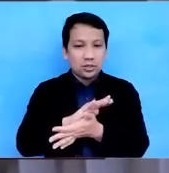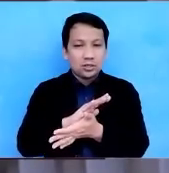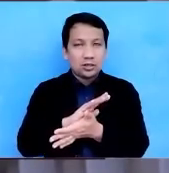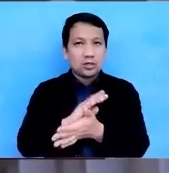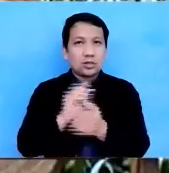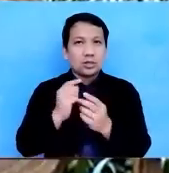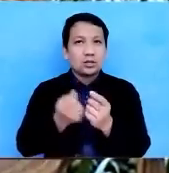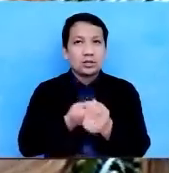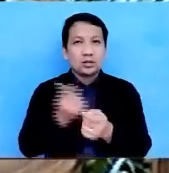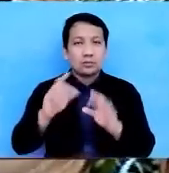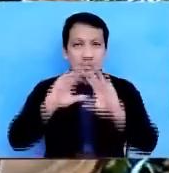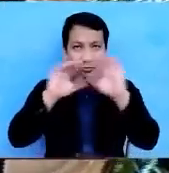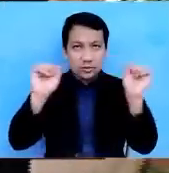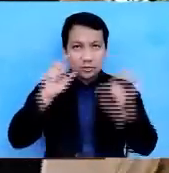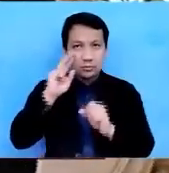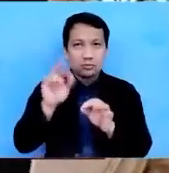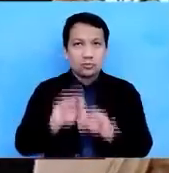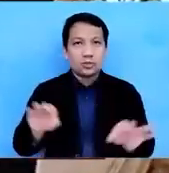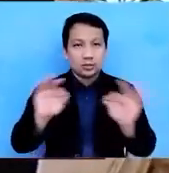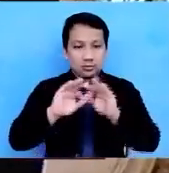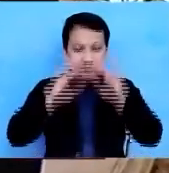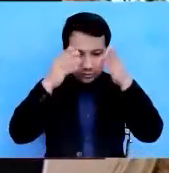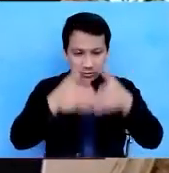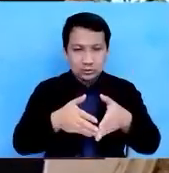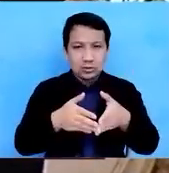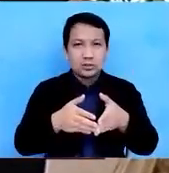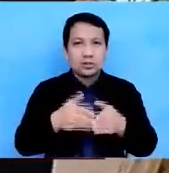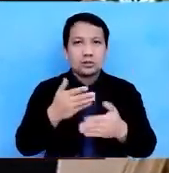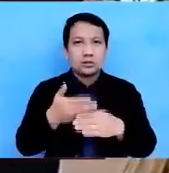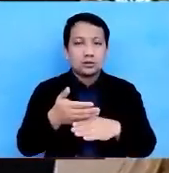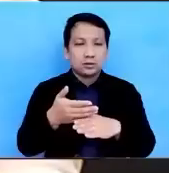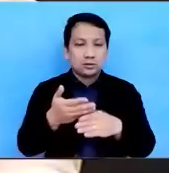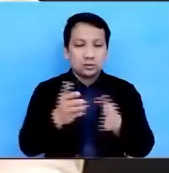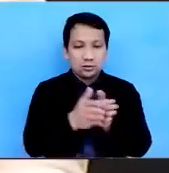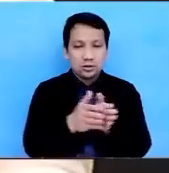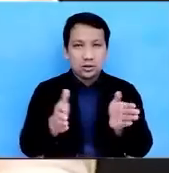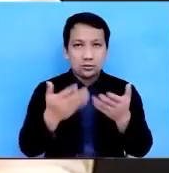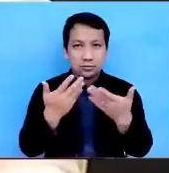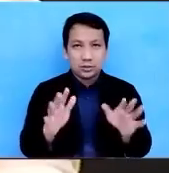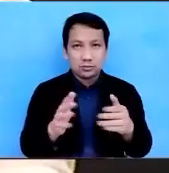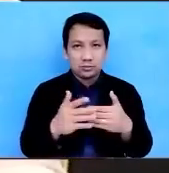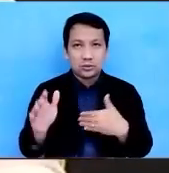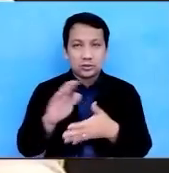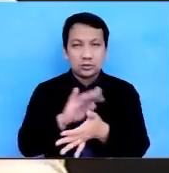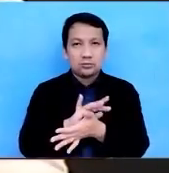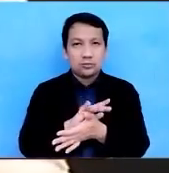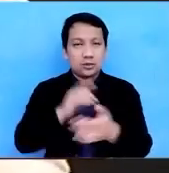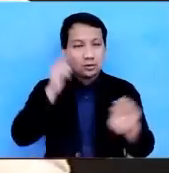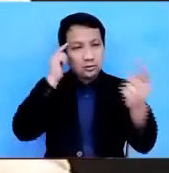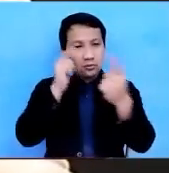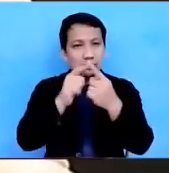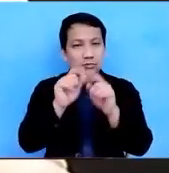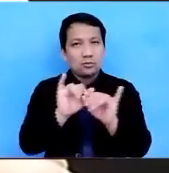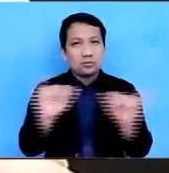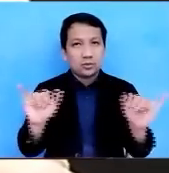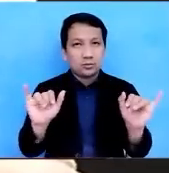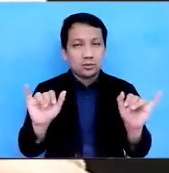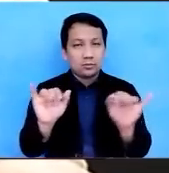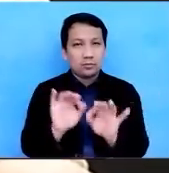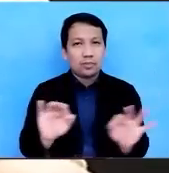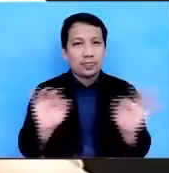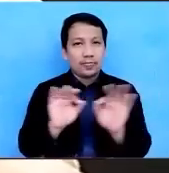ni PBBM na dapat nang tutukan ang post-pandemic recovery. Our goal remains to be the same as in